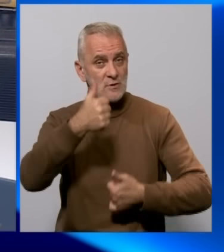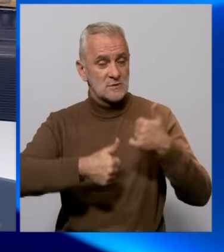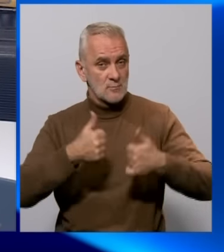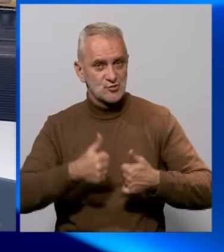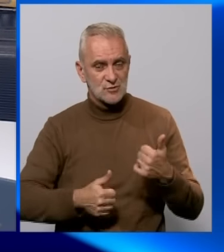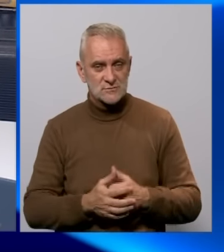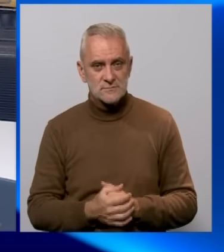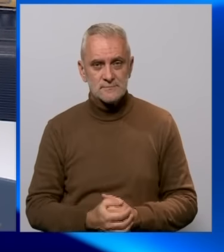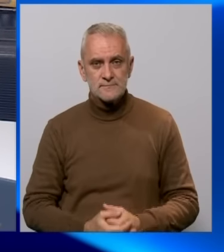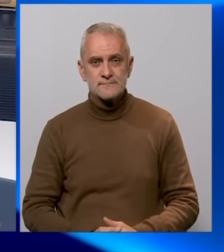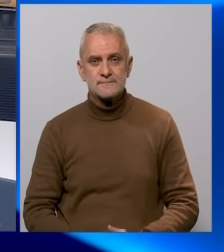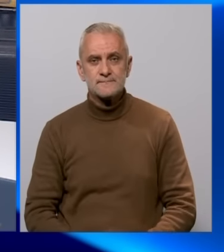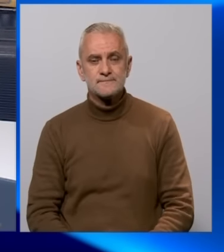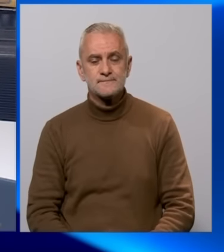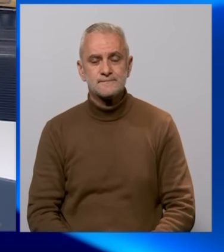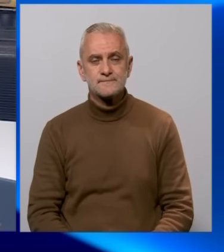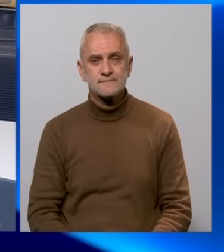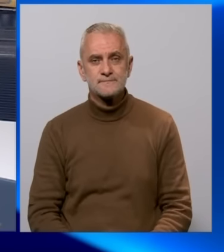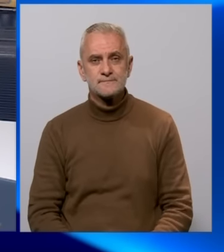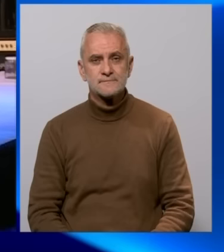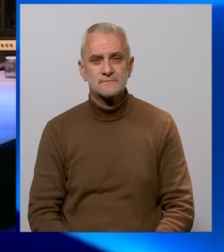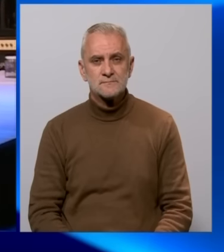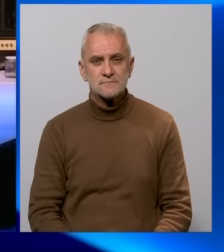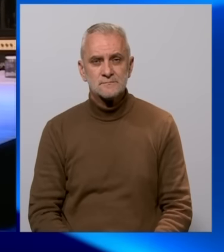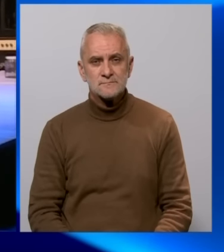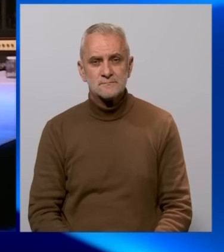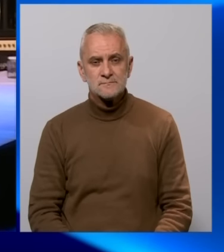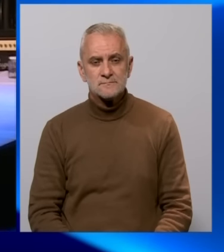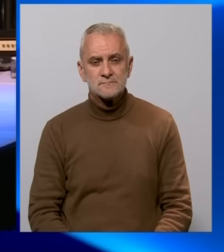dobijaju i takmičarski karakter.